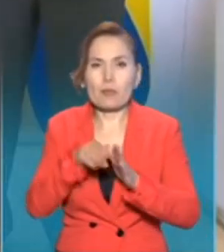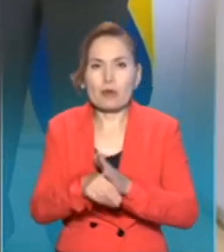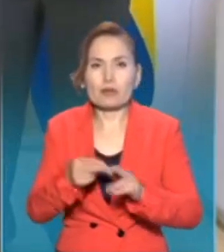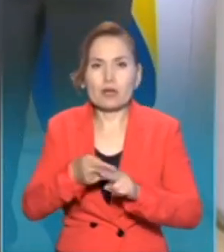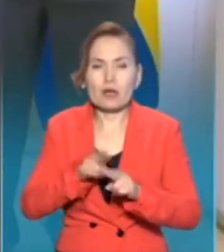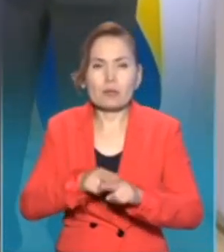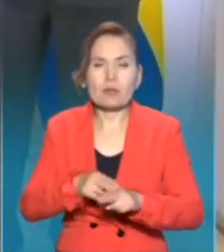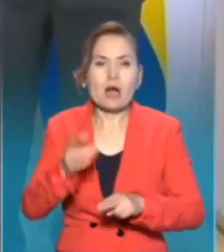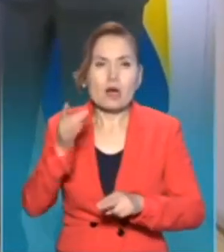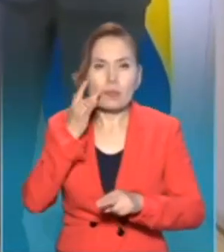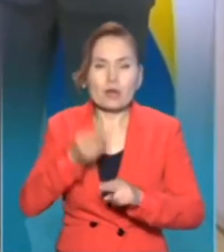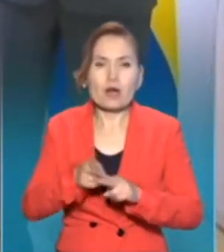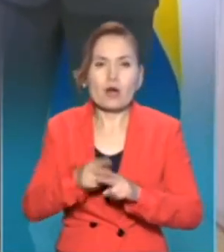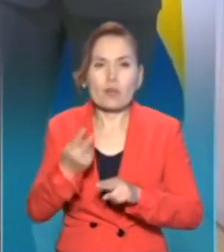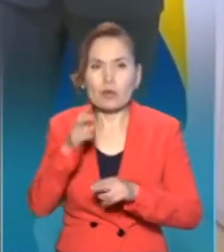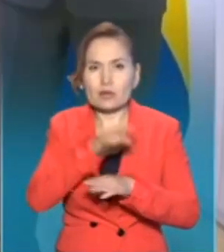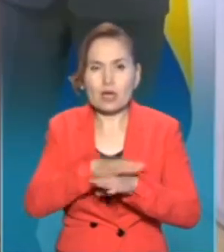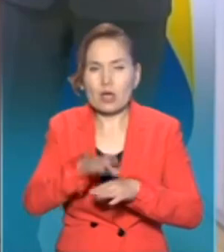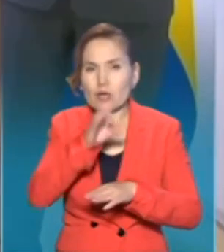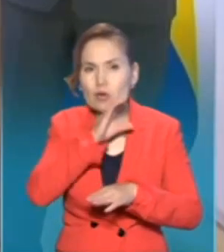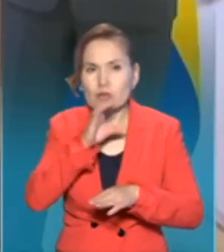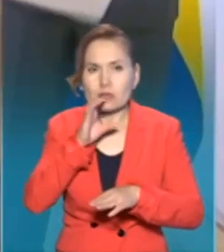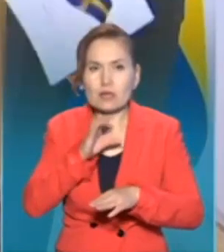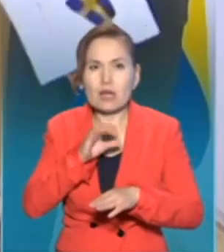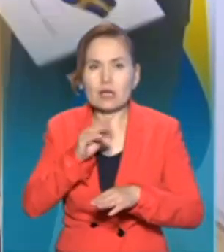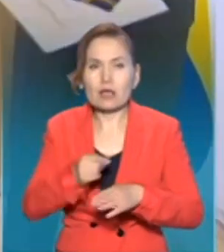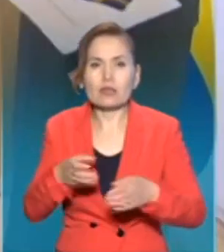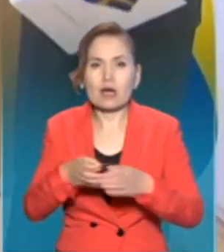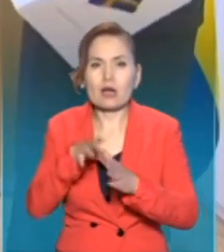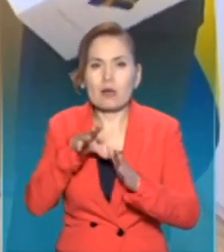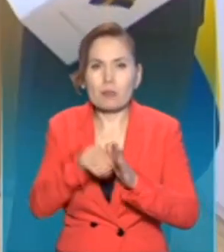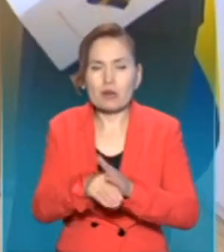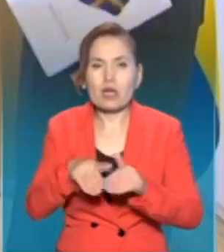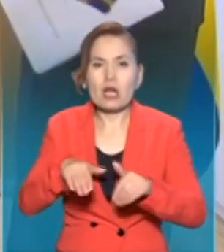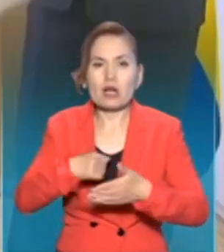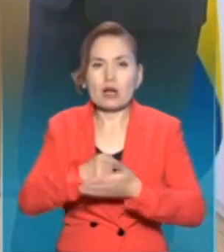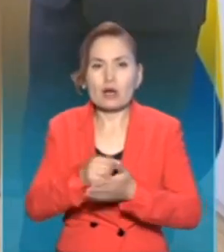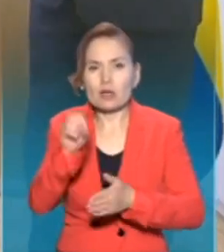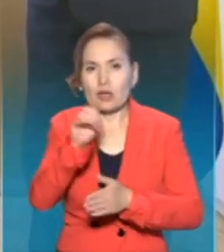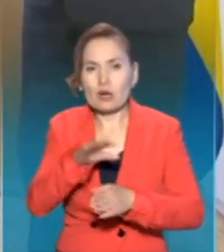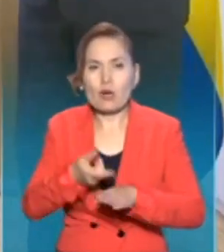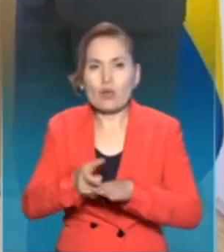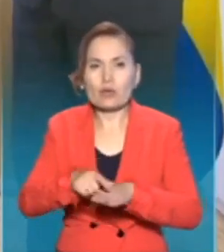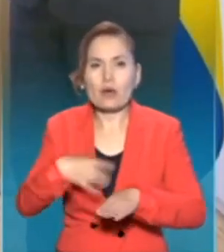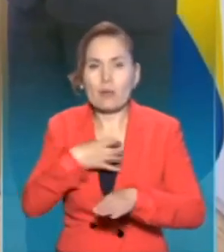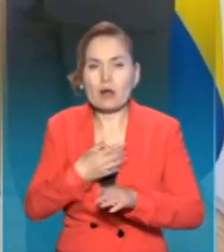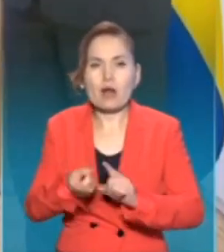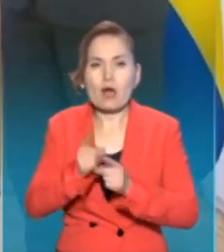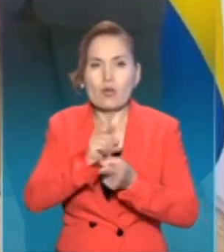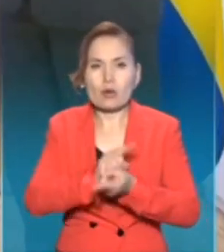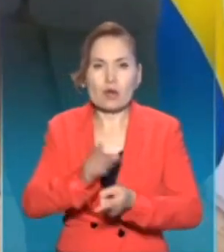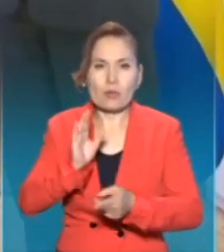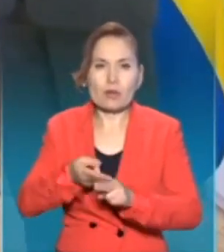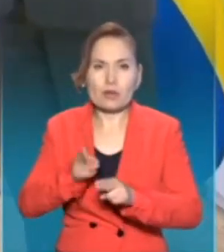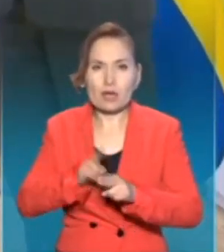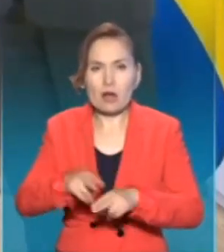кезінде де бейтарап болған қос мемлекеттің солтүстік Атлантикалық альянсқа қосылуы туралы шешімі Еуропадағы маңызды өзгерістердің